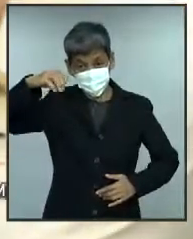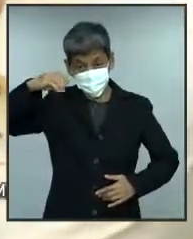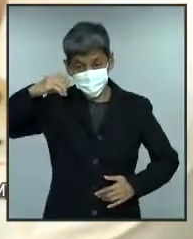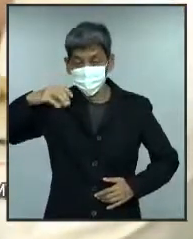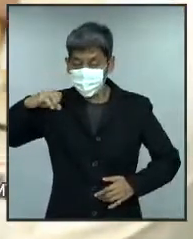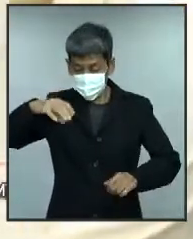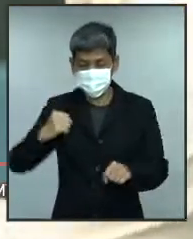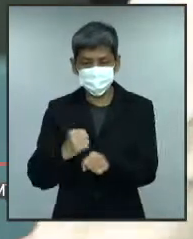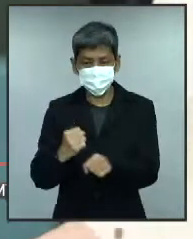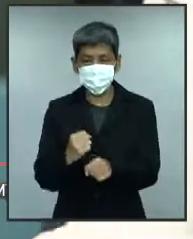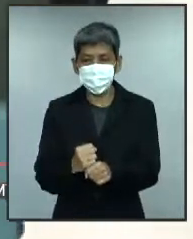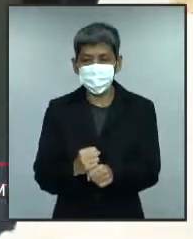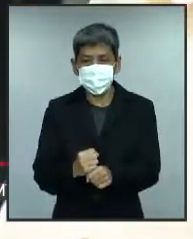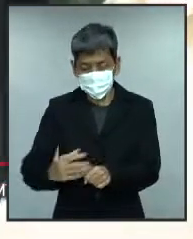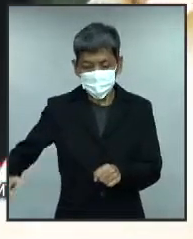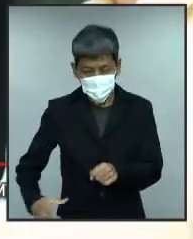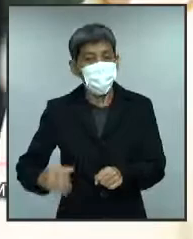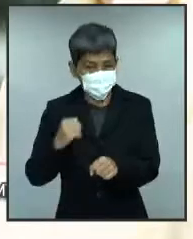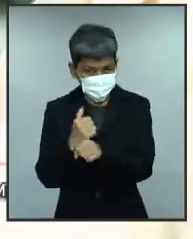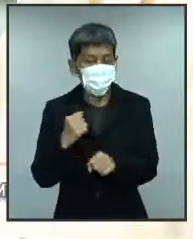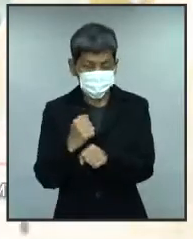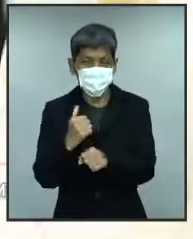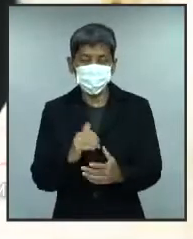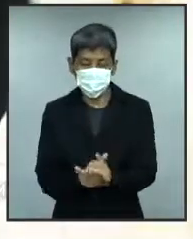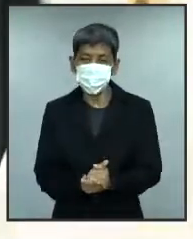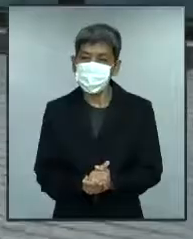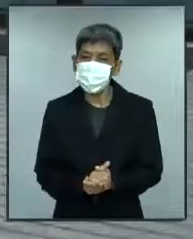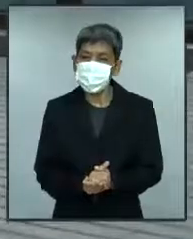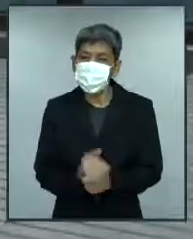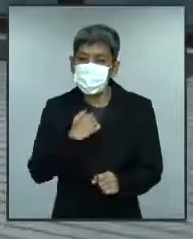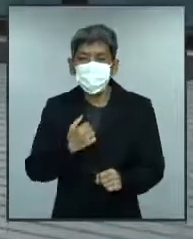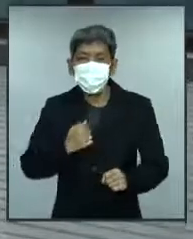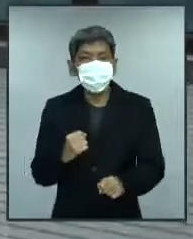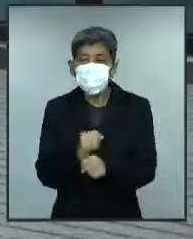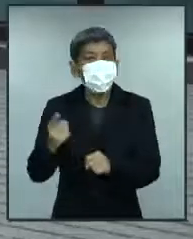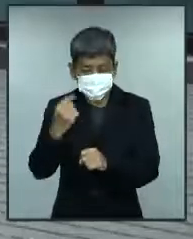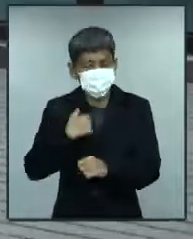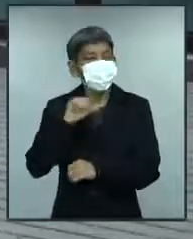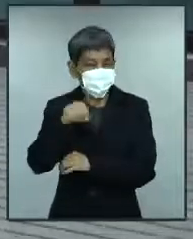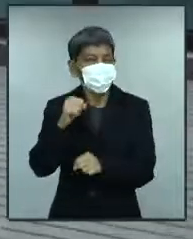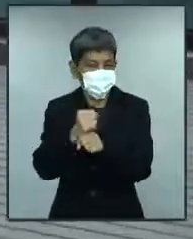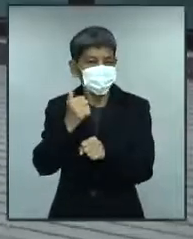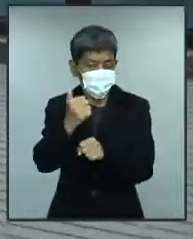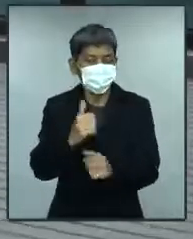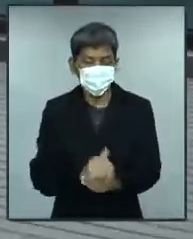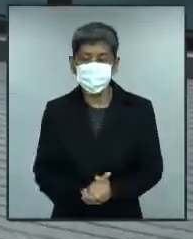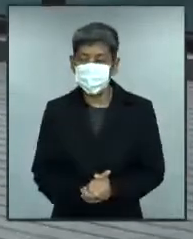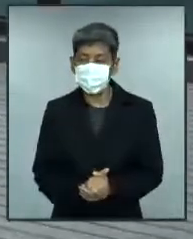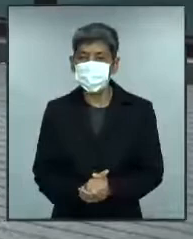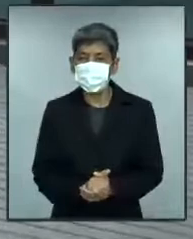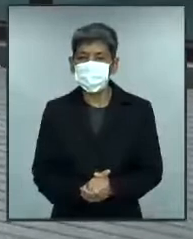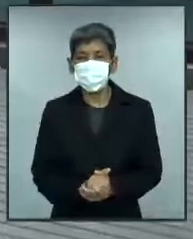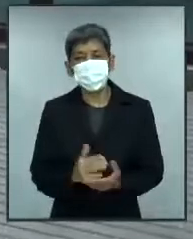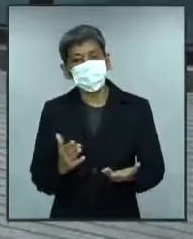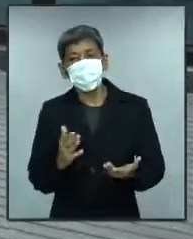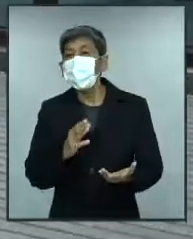าชุดขับเอามอเตอร์เนี่ยแล้วก็มาแปลงใส่พวกนี้มันก็ทำได้เหมือนก ันทำได้เหมือนกันใช่ ครับแล้วก็ต้องทำขายิบทำอะไรใหม่ ใช่ถูกถูกเลยครับใช่เลยเพ